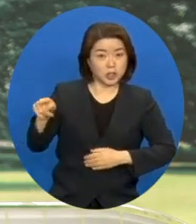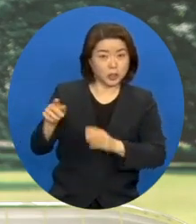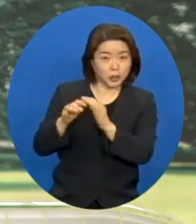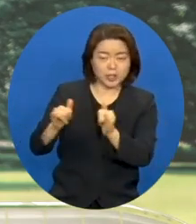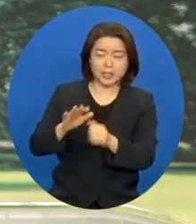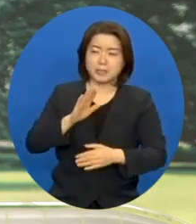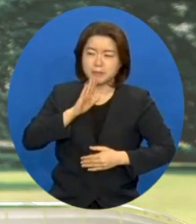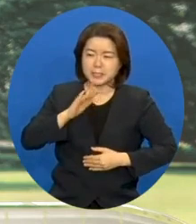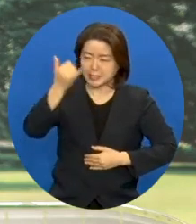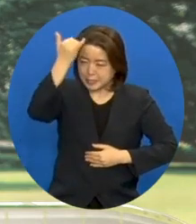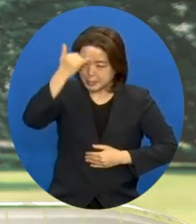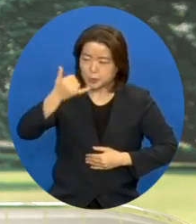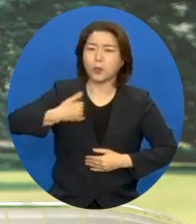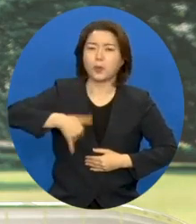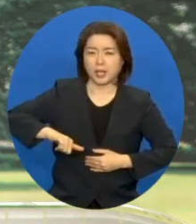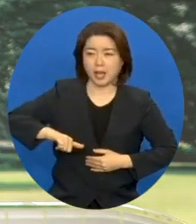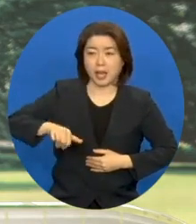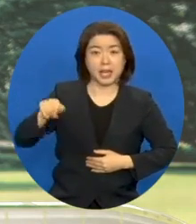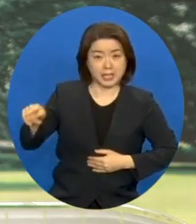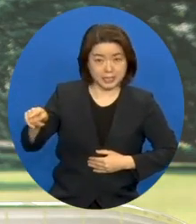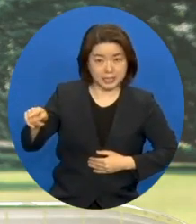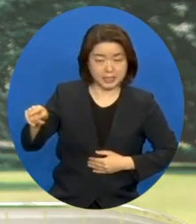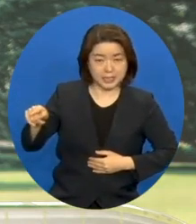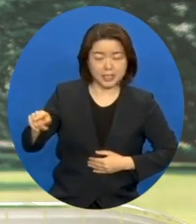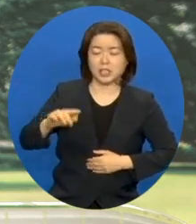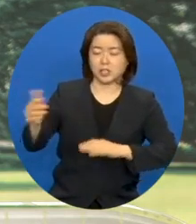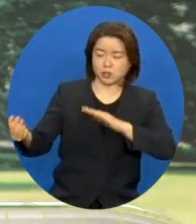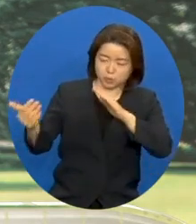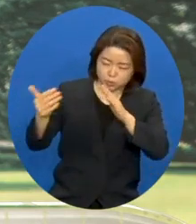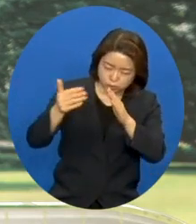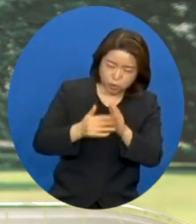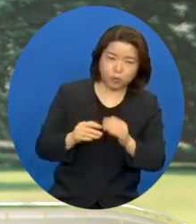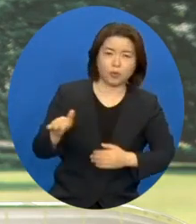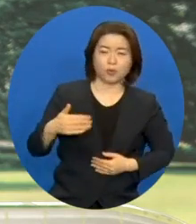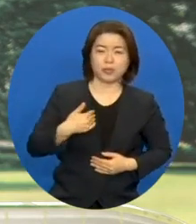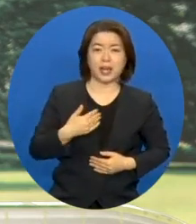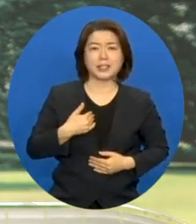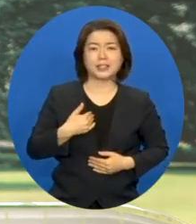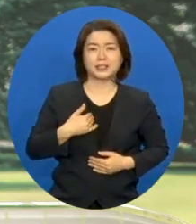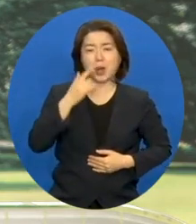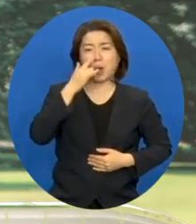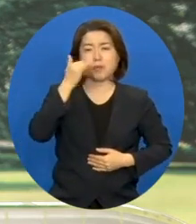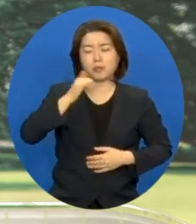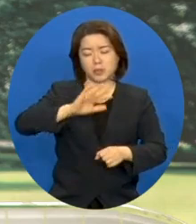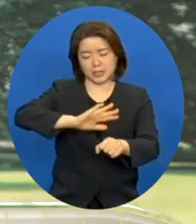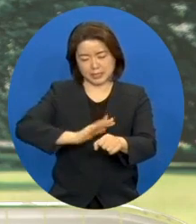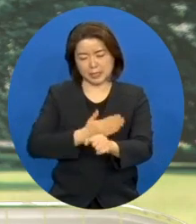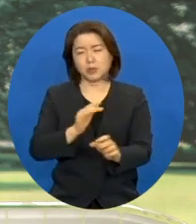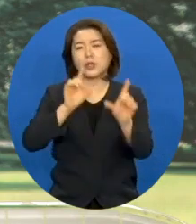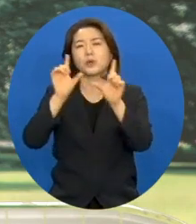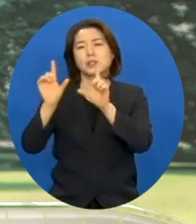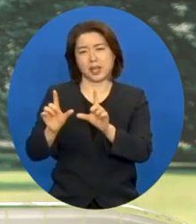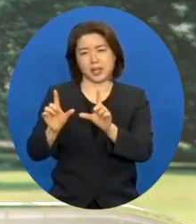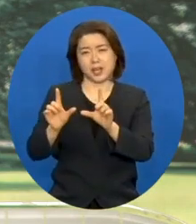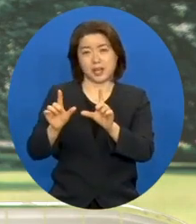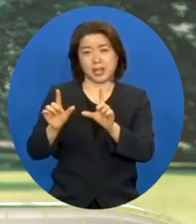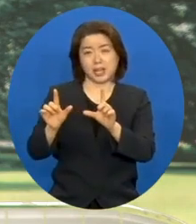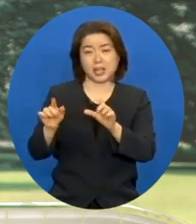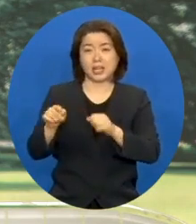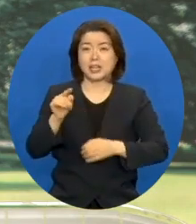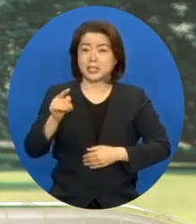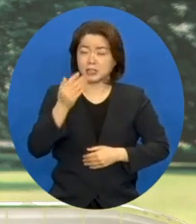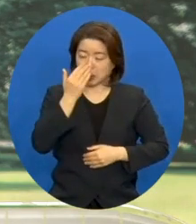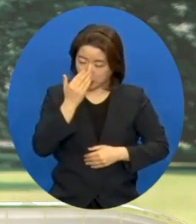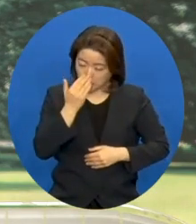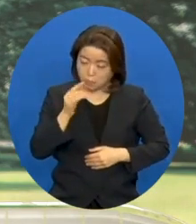진짜 효녀예요, 그런 사람일수록 나는 부모님에게 잘못하고 삽니다,